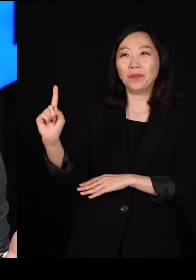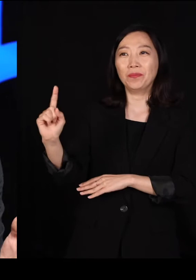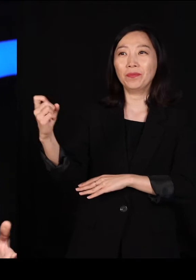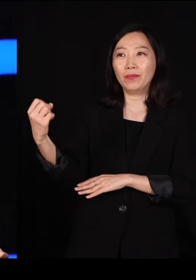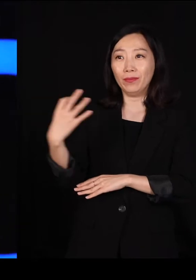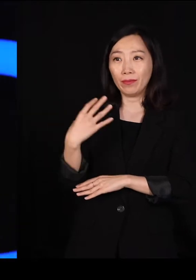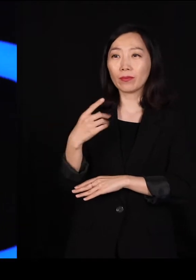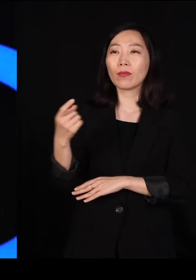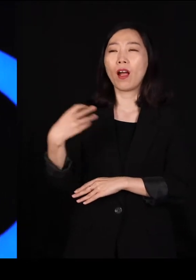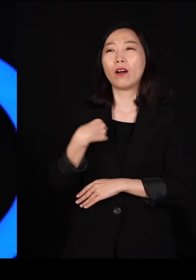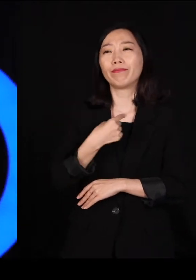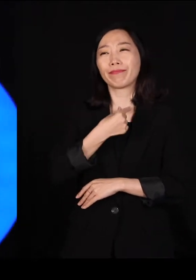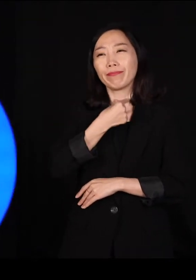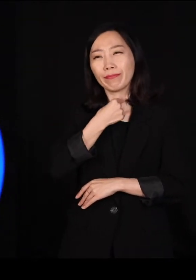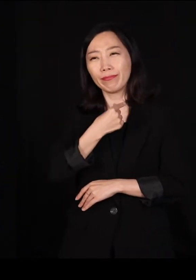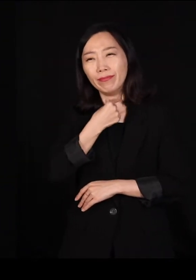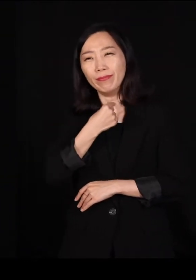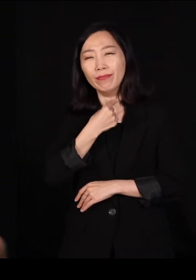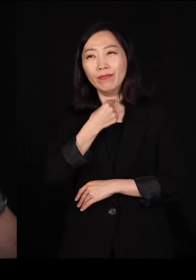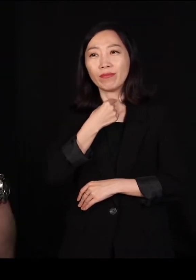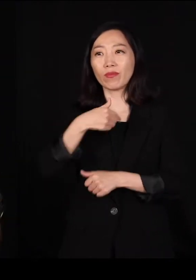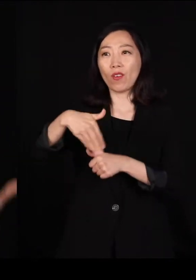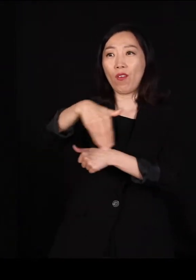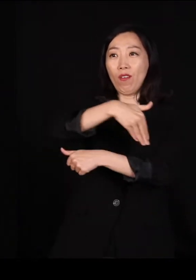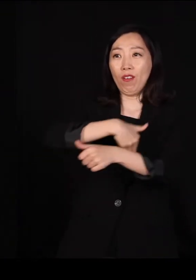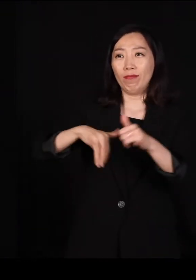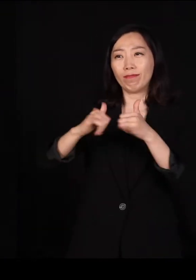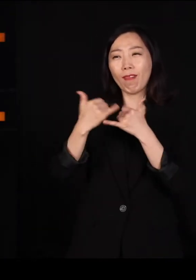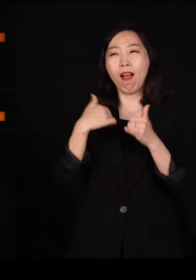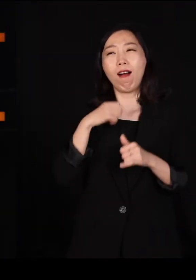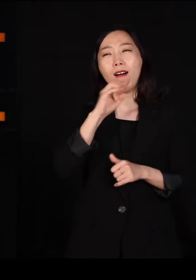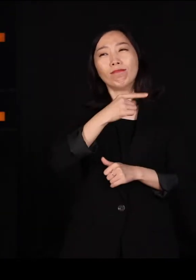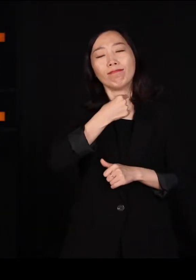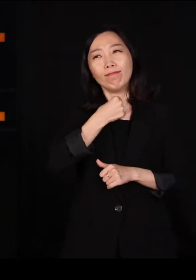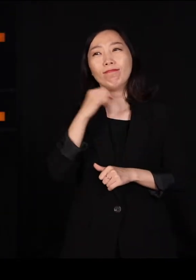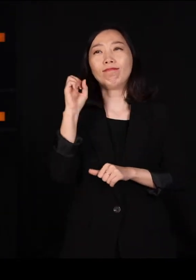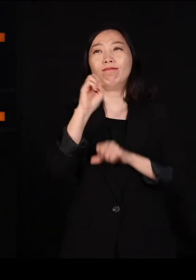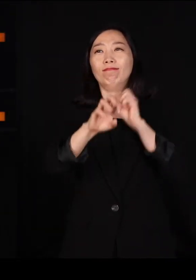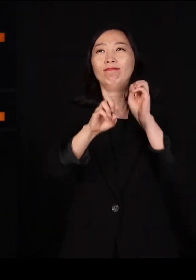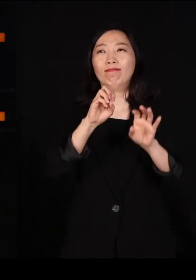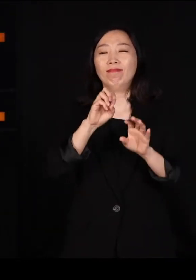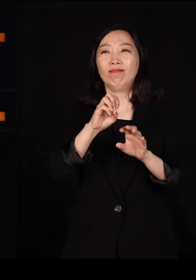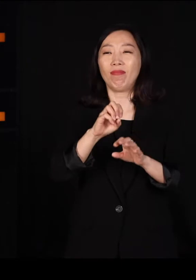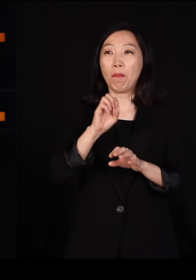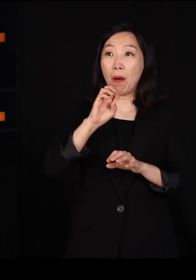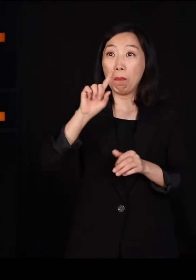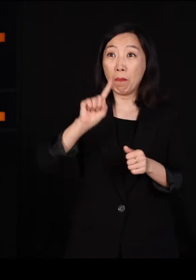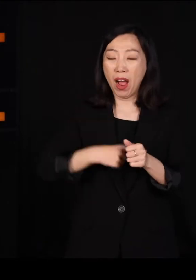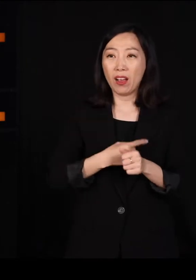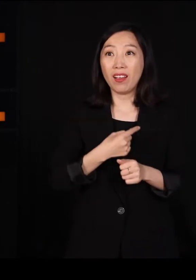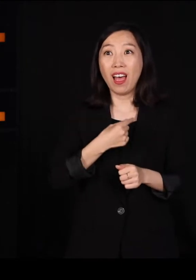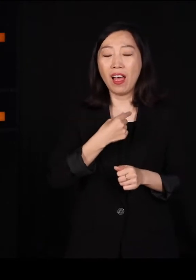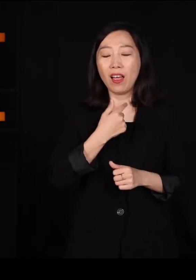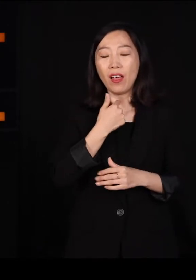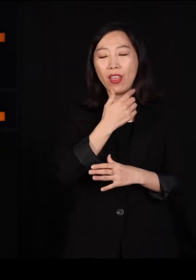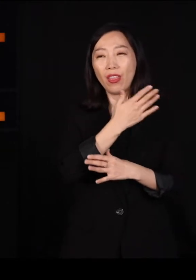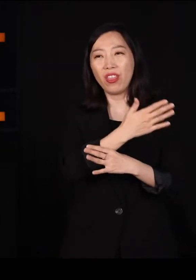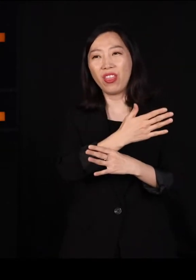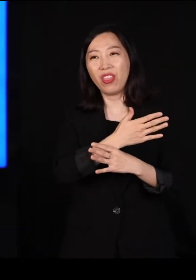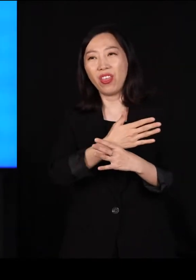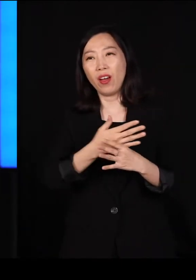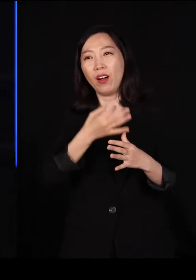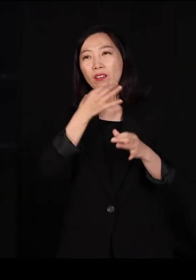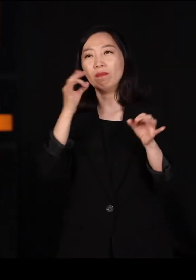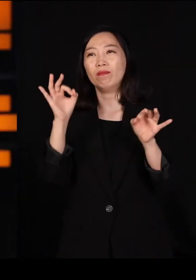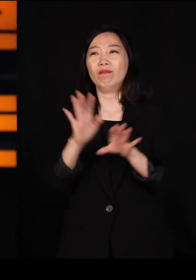하고 싶은데 주변에 있는 사람들한테 얘기를 하면 이게 깎여지는 거예요. 되게 겁을 많이 주게